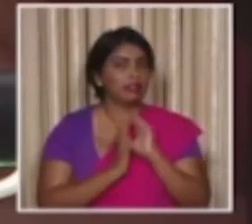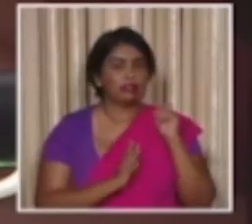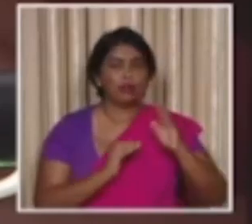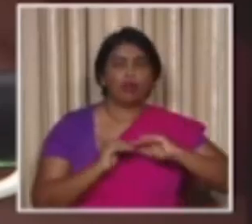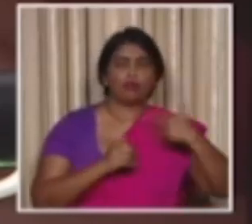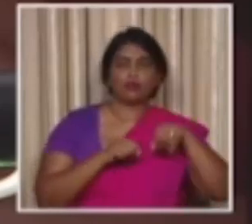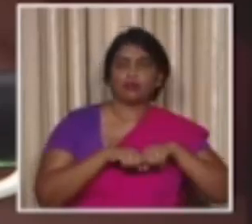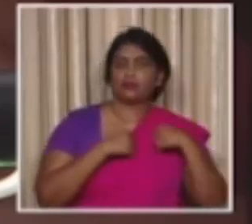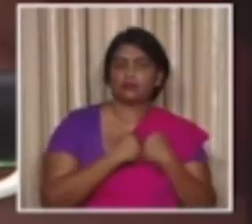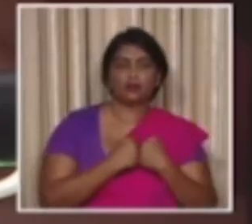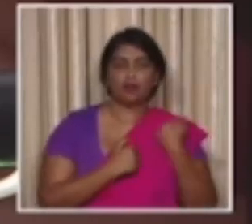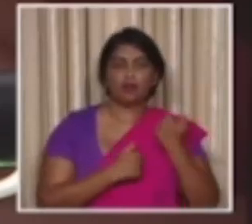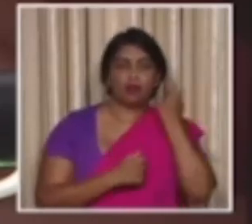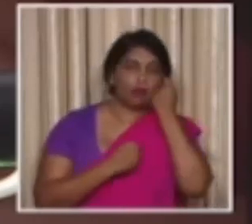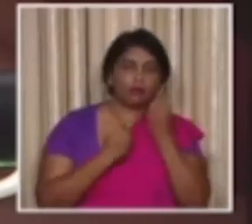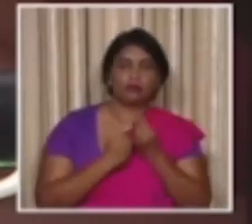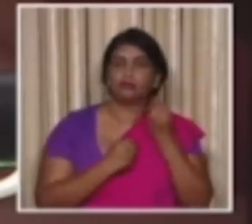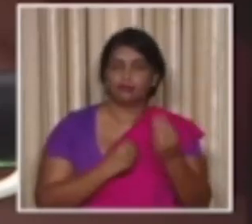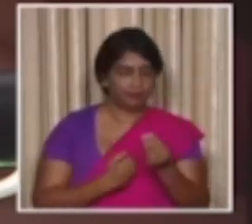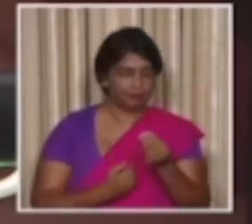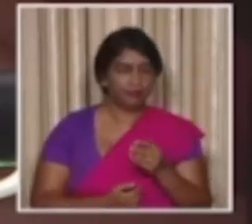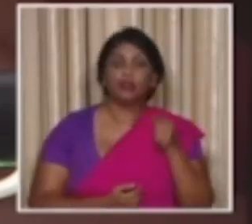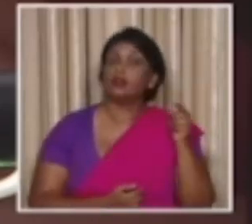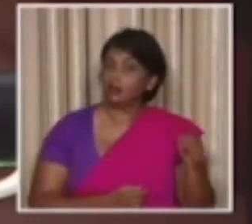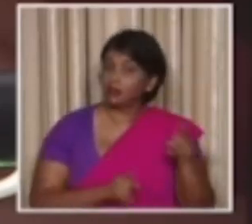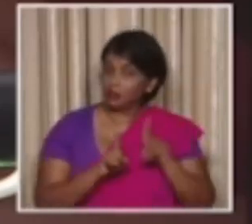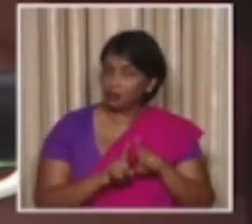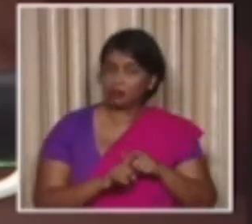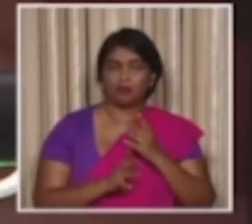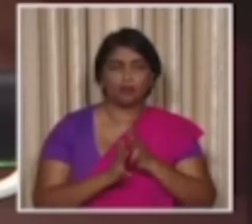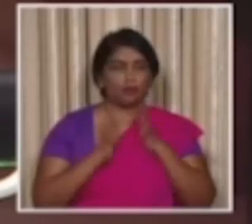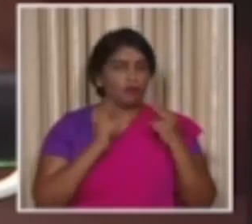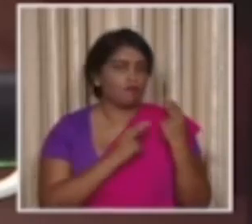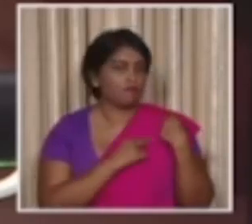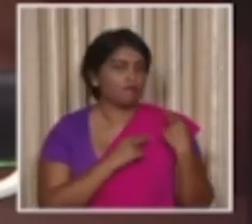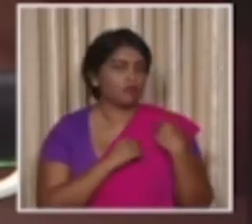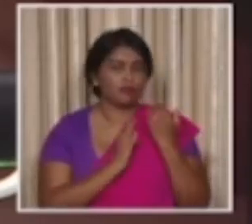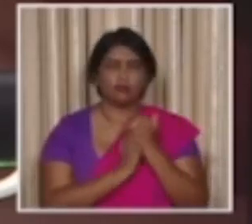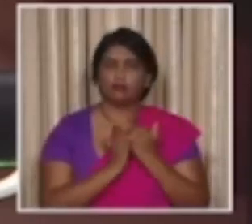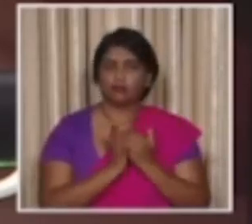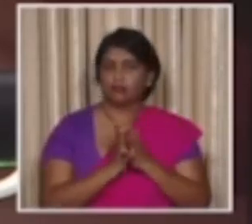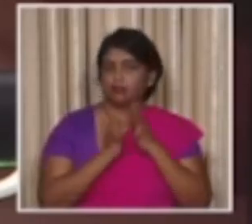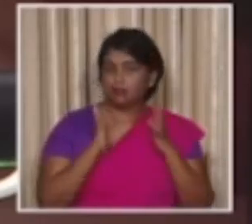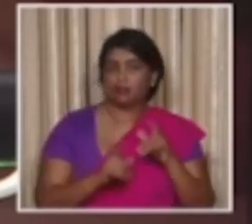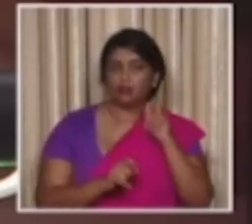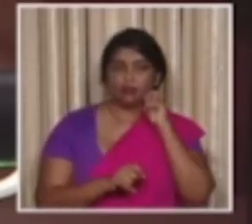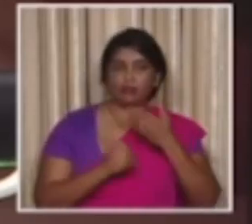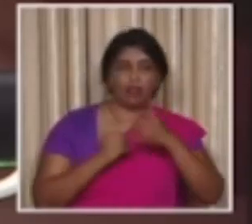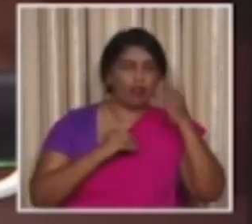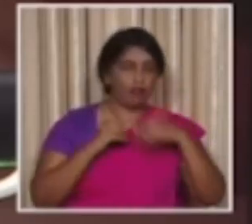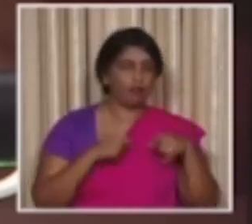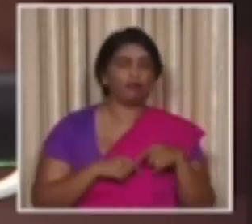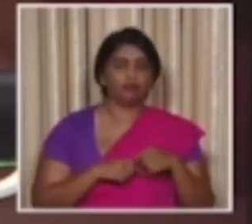पिटत समागमलट नव संकल्पय बव प्रकाश वेनो एसेम असीमित वगकीम पिलिबंद कोंदेसीयद बोहो इल्लुम करवं इवत् किरीमट